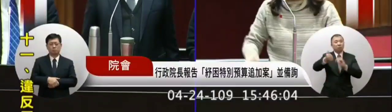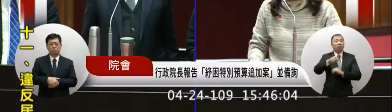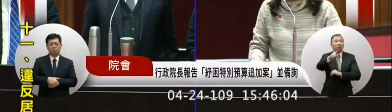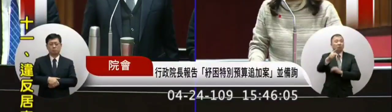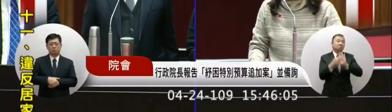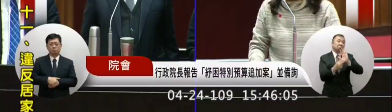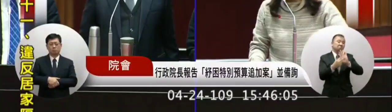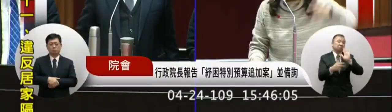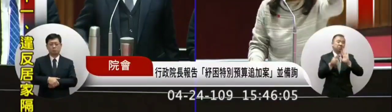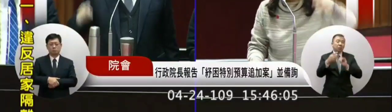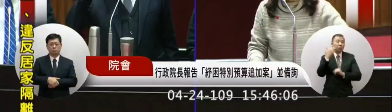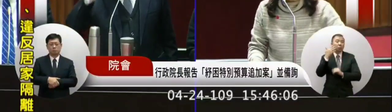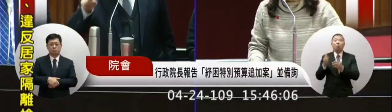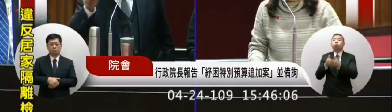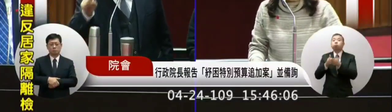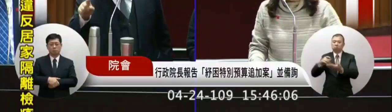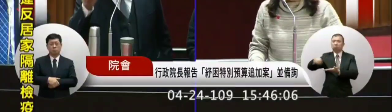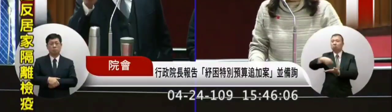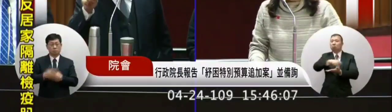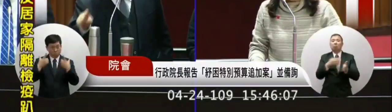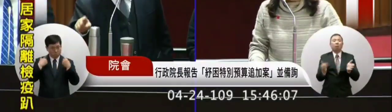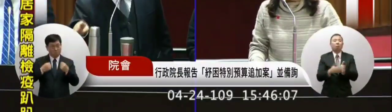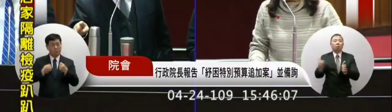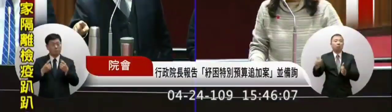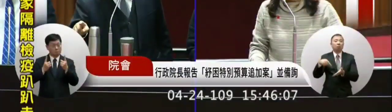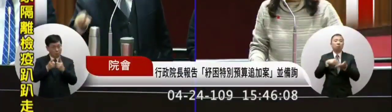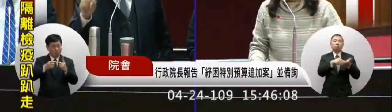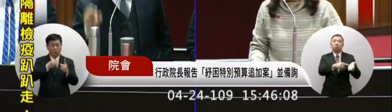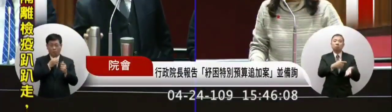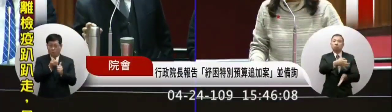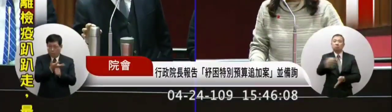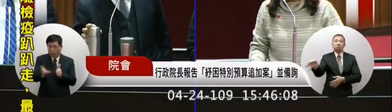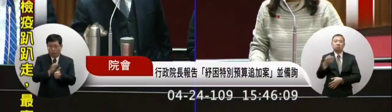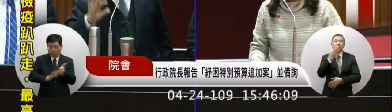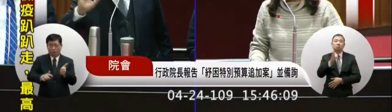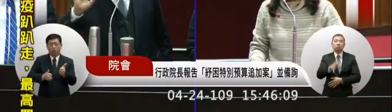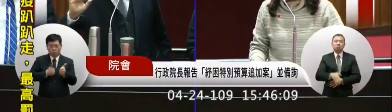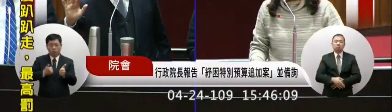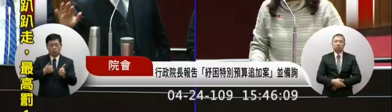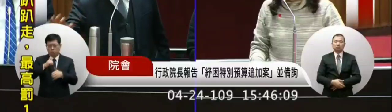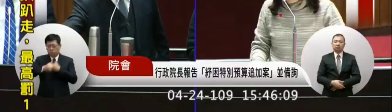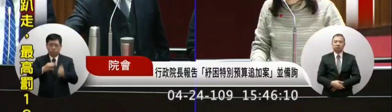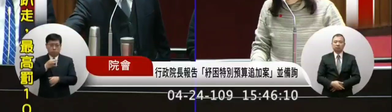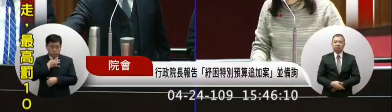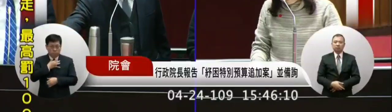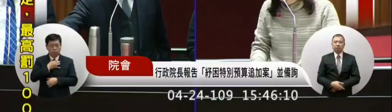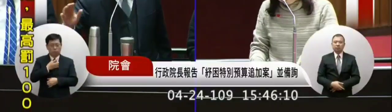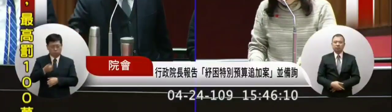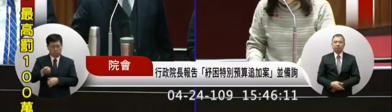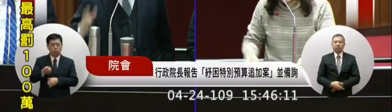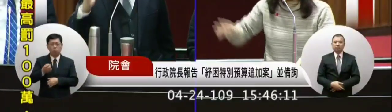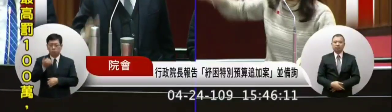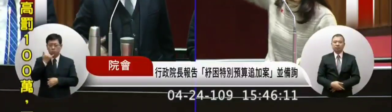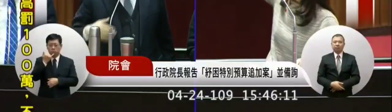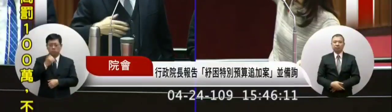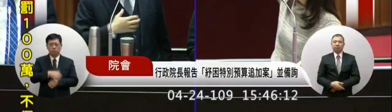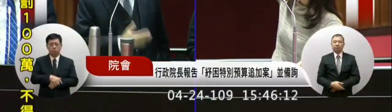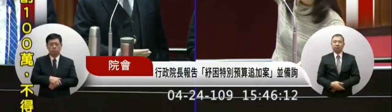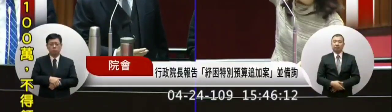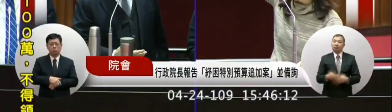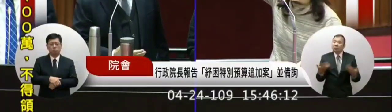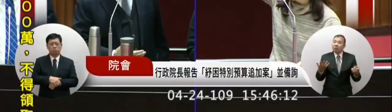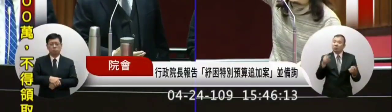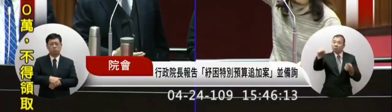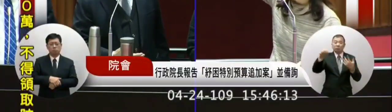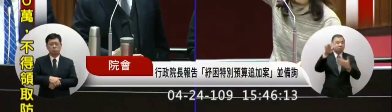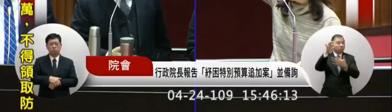只要有需要，填一填就可以了。 因为疫情受冲击，生活陷入困难。 所以不需要